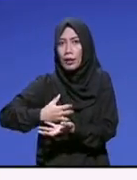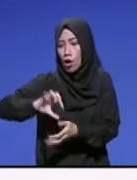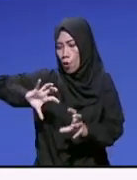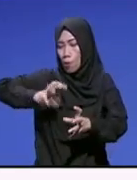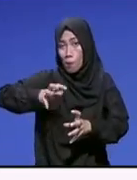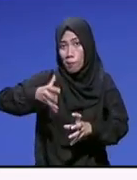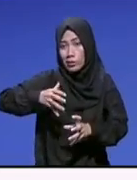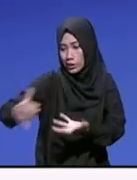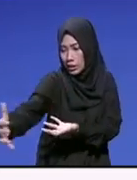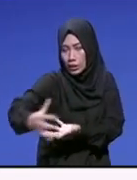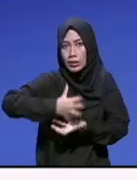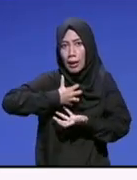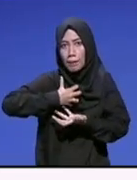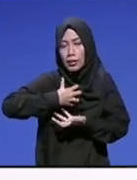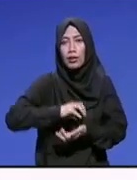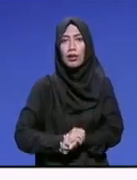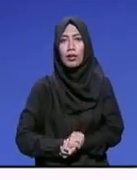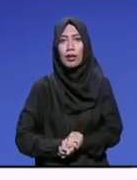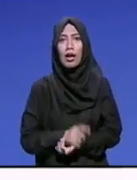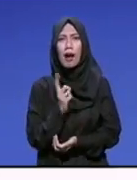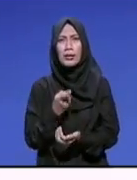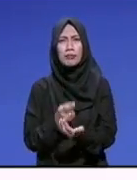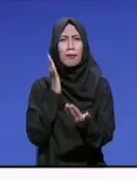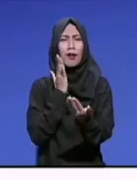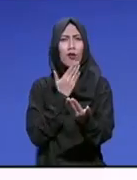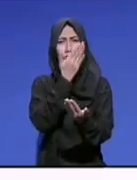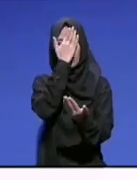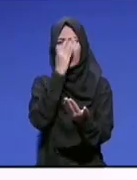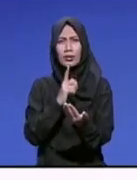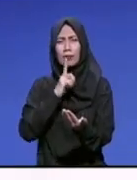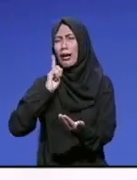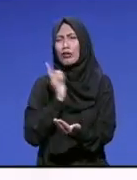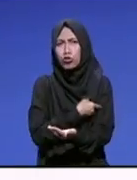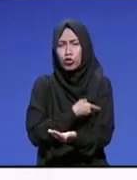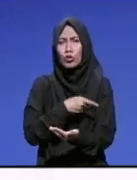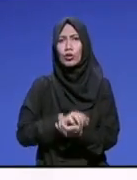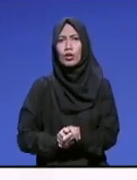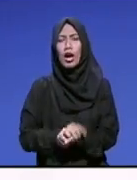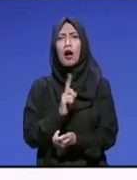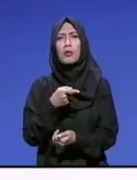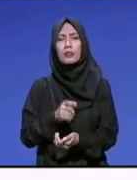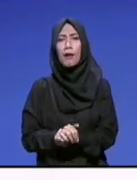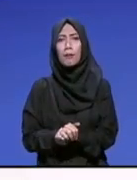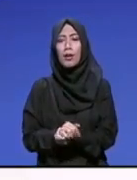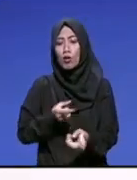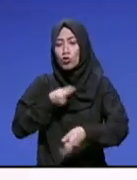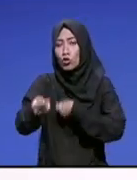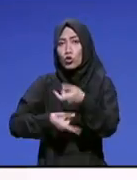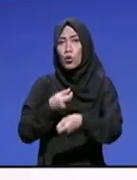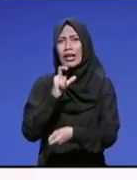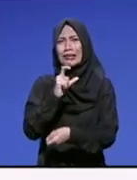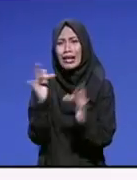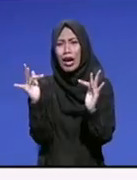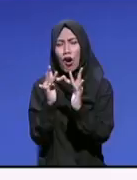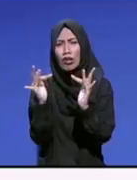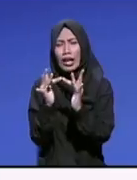30 miliar rupiah. Peredaran produk kosmetika ilegal ini sulit diberantas karena penjualannya sebagian besar dilakukan secara online.